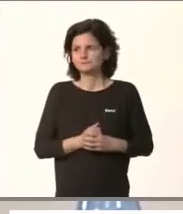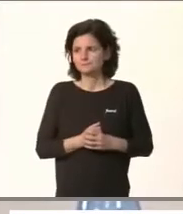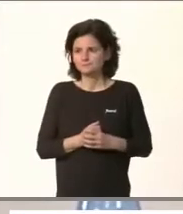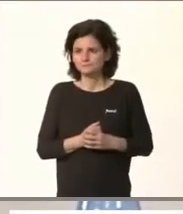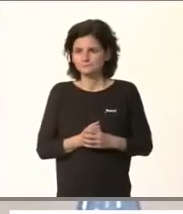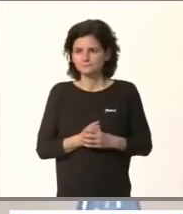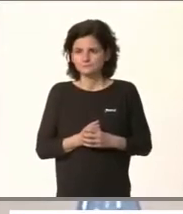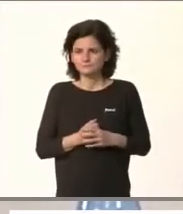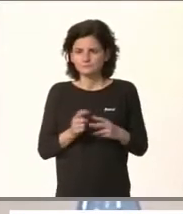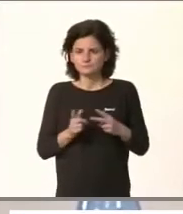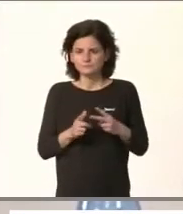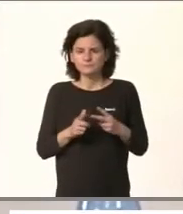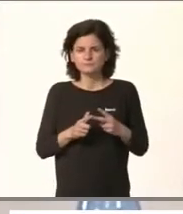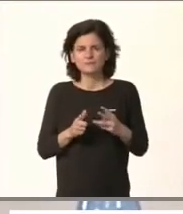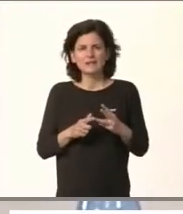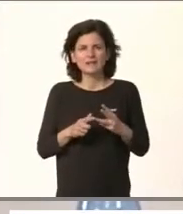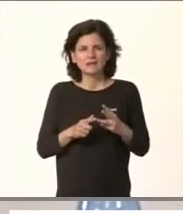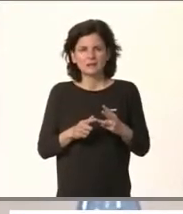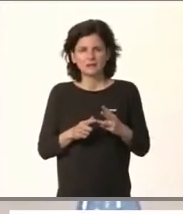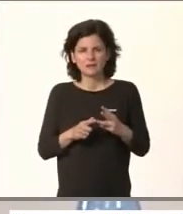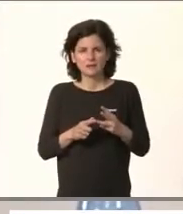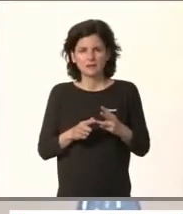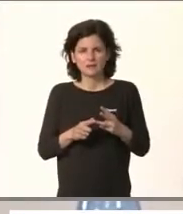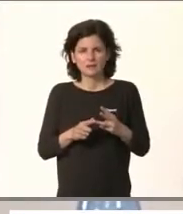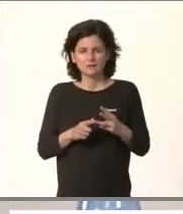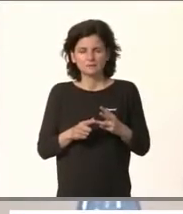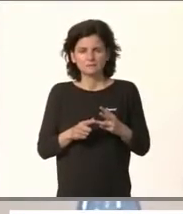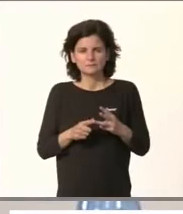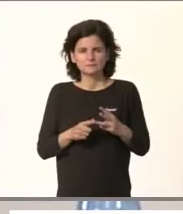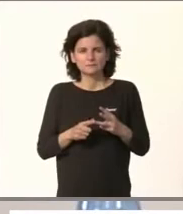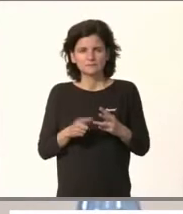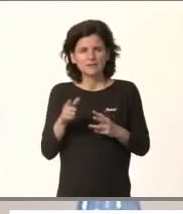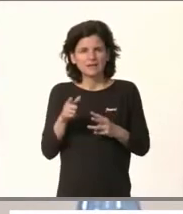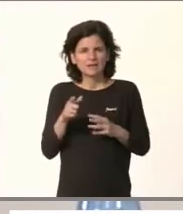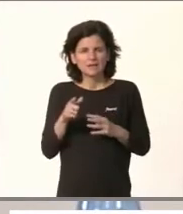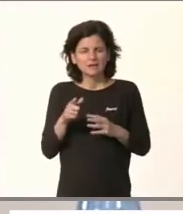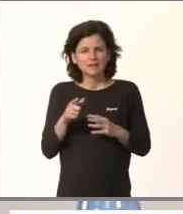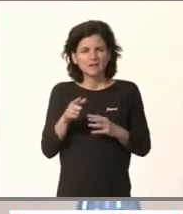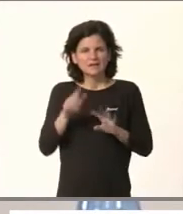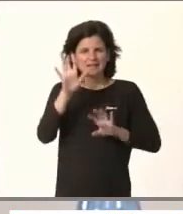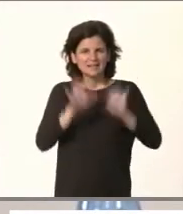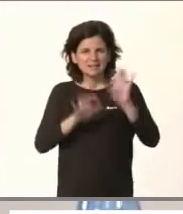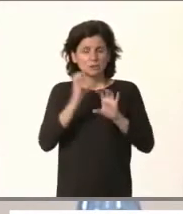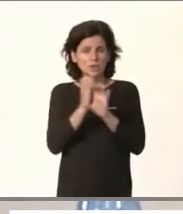No acabe d'entendre en la formulació de la seva pregunta quin risc entranya anar en autobús.